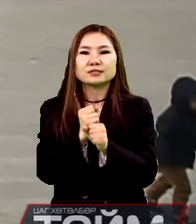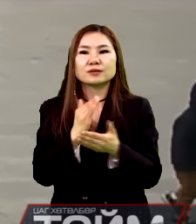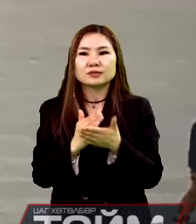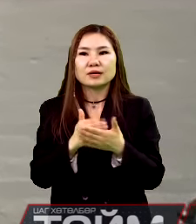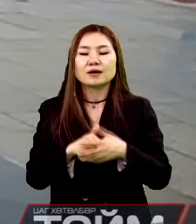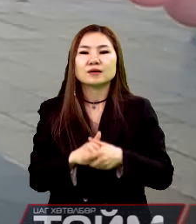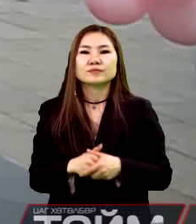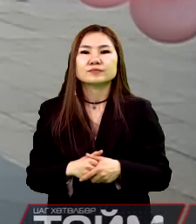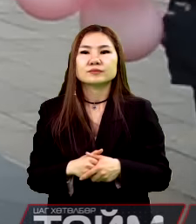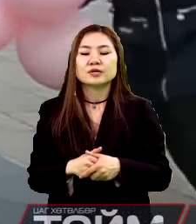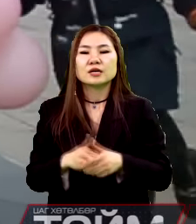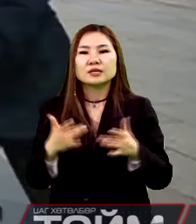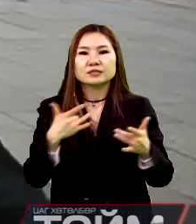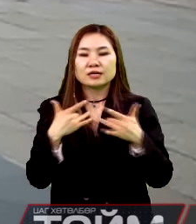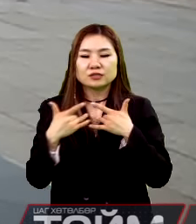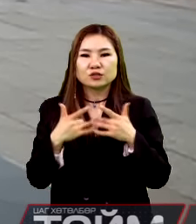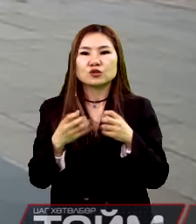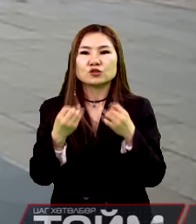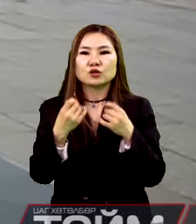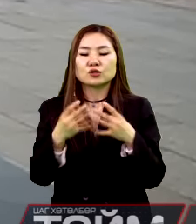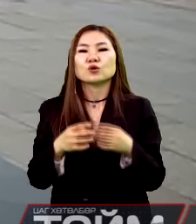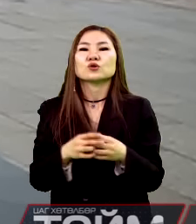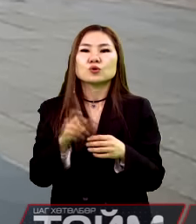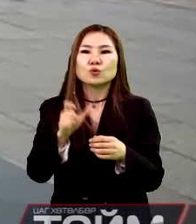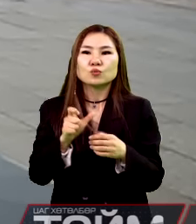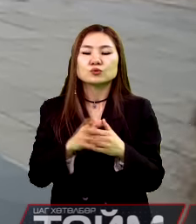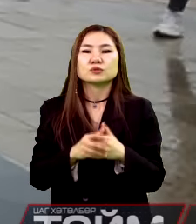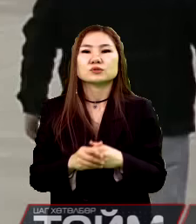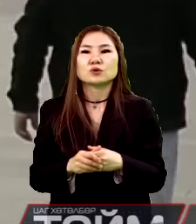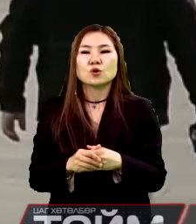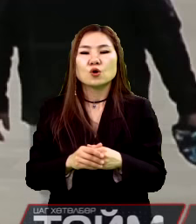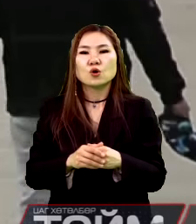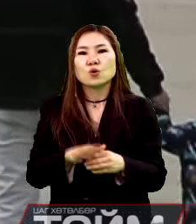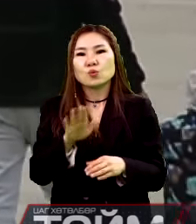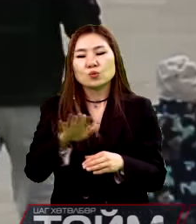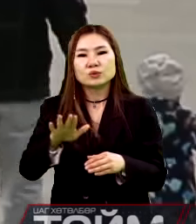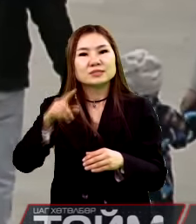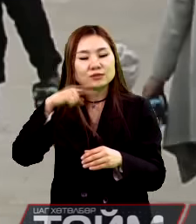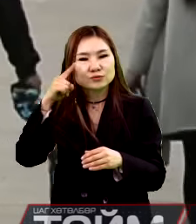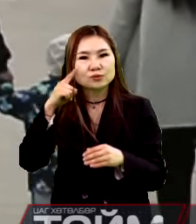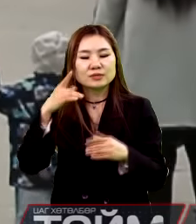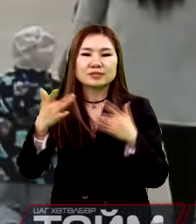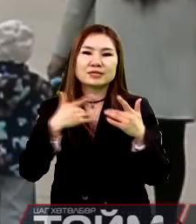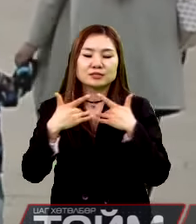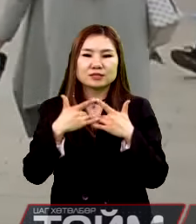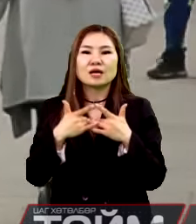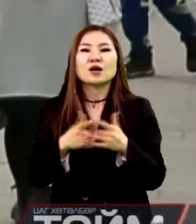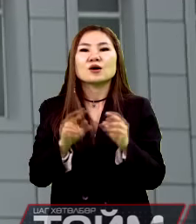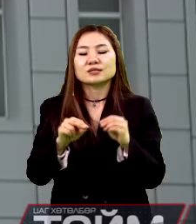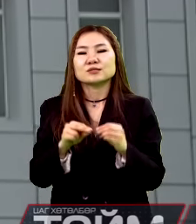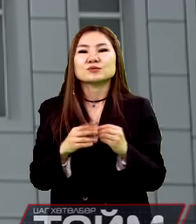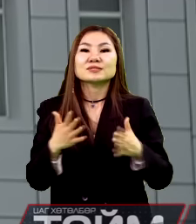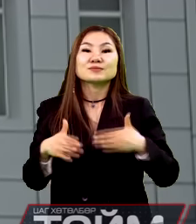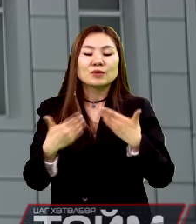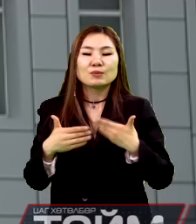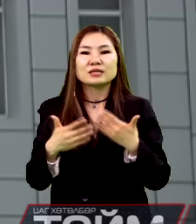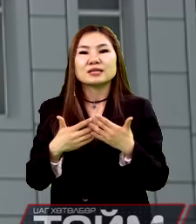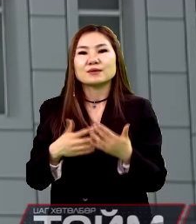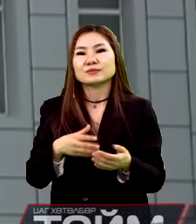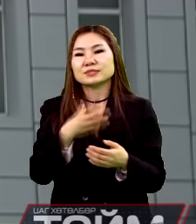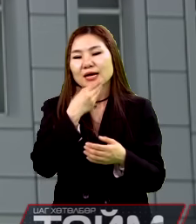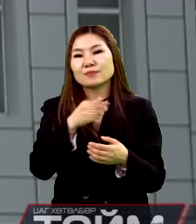бидний сайн мэддэг. Энэ хүмүүс бас энэ театрыг олон хүний одоо сэтгэл зүтгэлээр сайхан хүүхд залуучуудын театртаа бас юм сайхан мэдээ байна. Сайхан мэдээ байна тийм. За